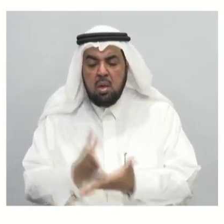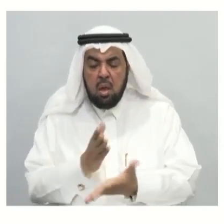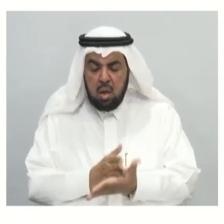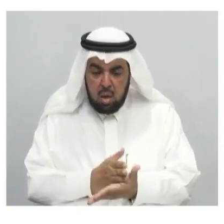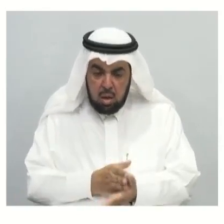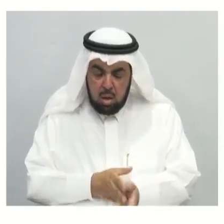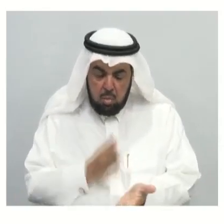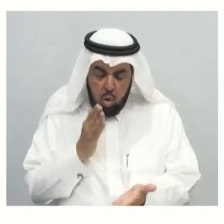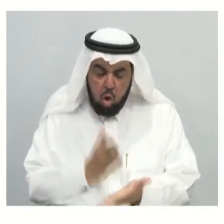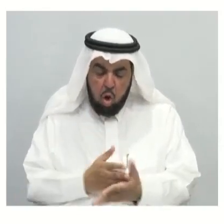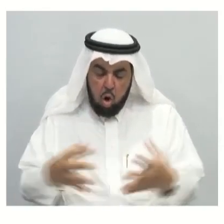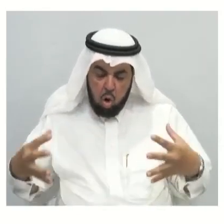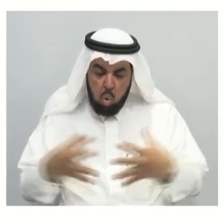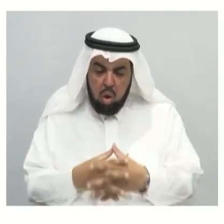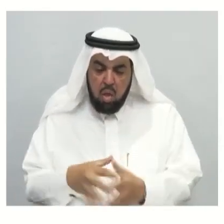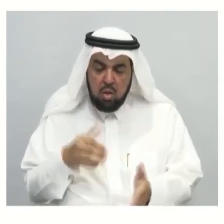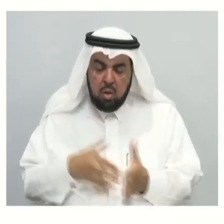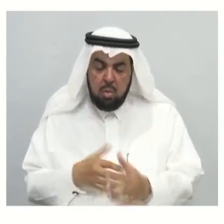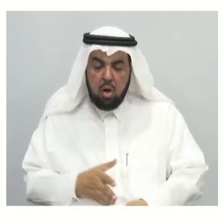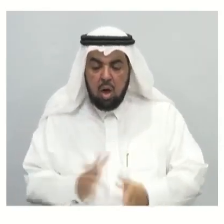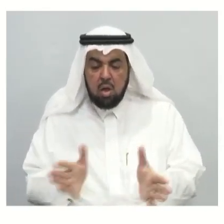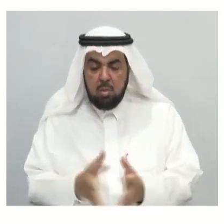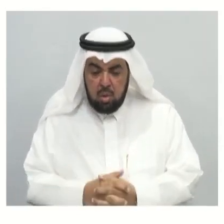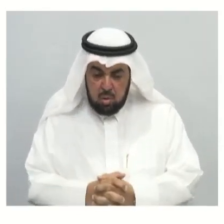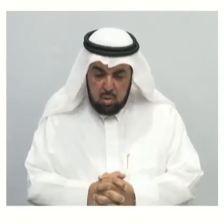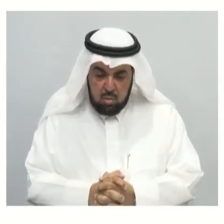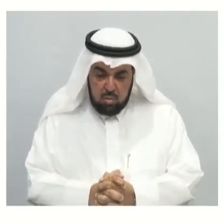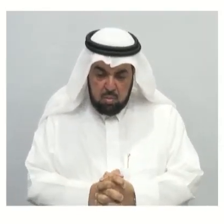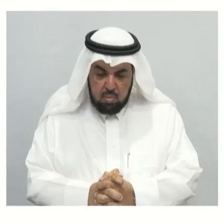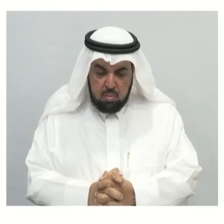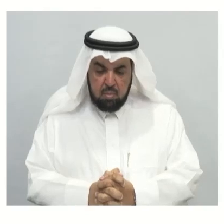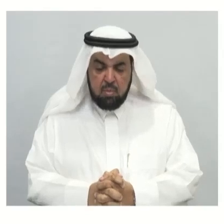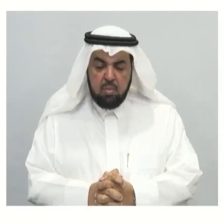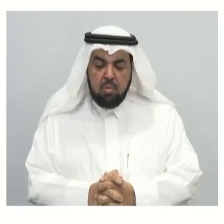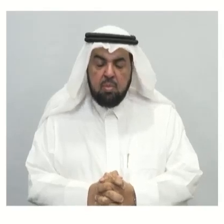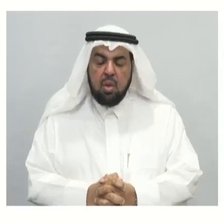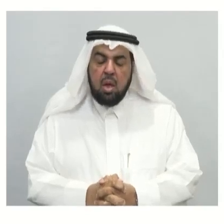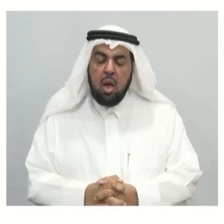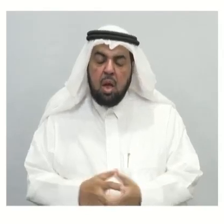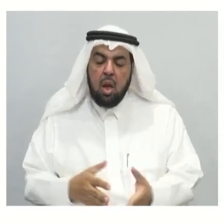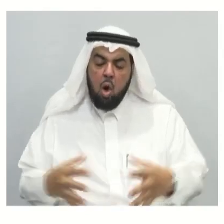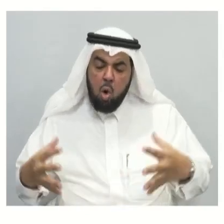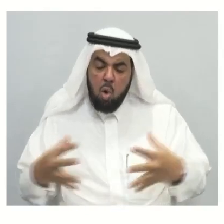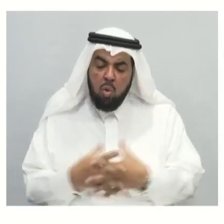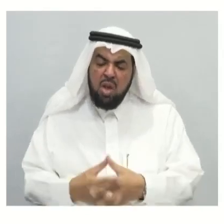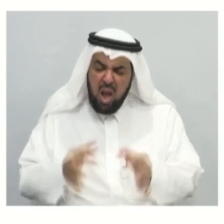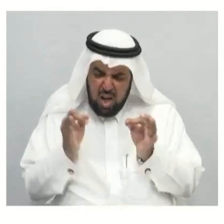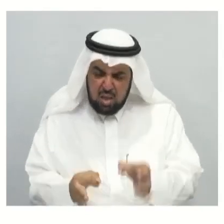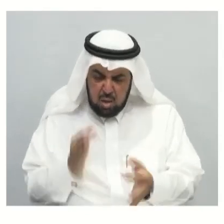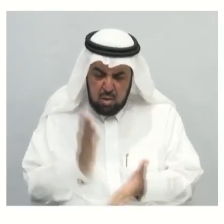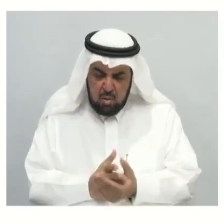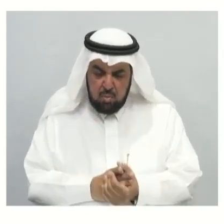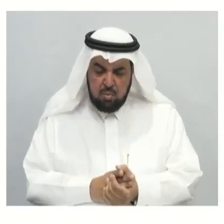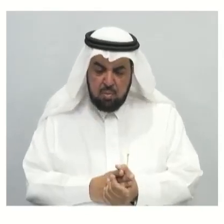الى قسمين رئيسيين هامين هما عضويه اصليه ماذا يقصد فيها